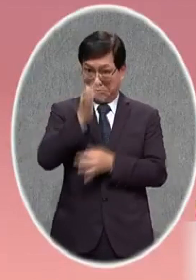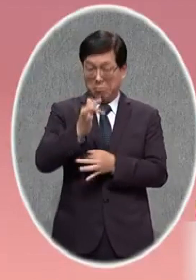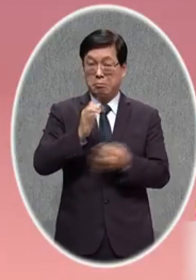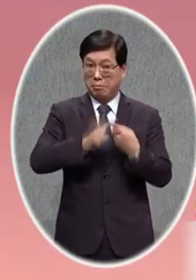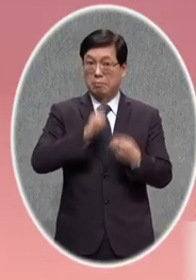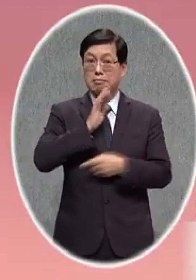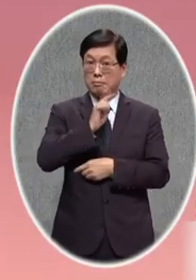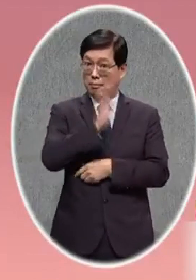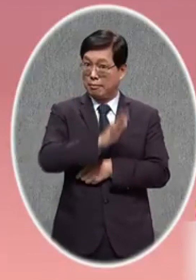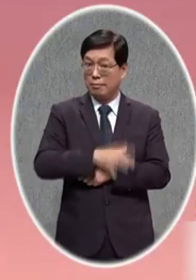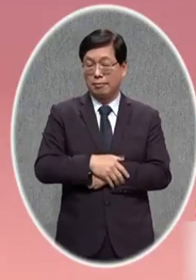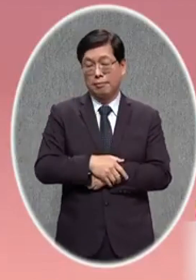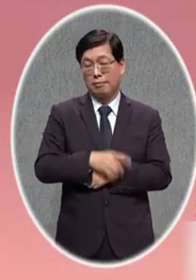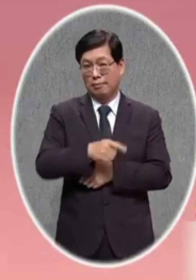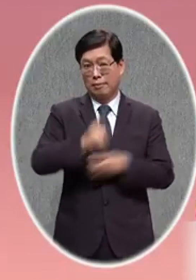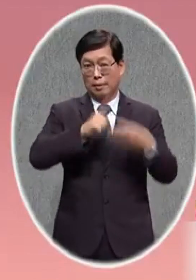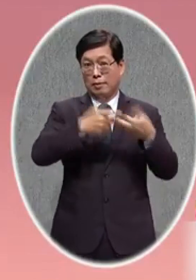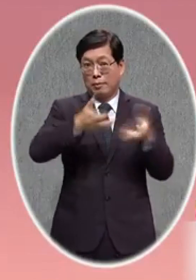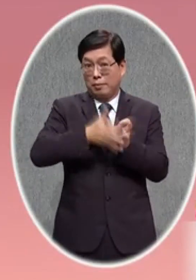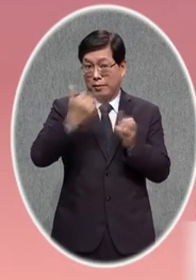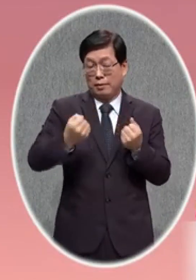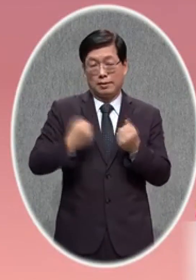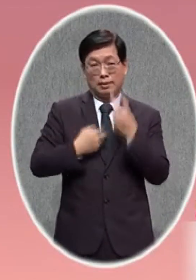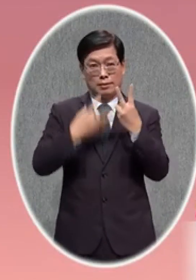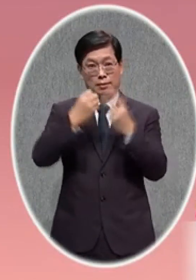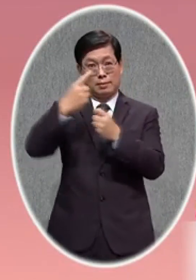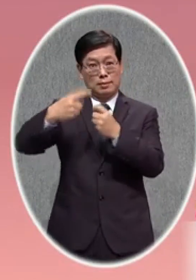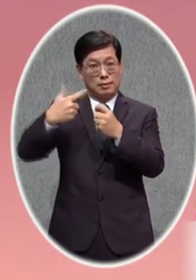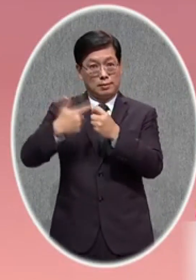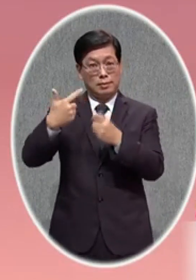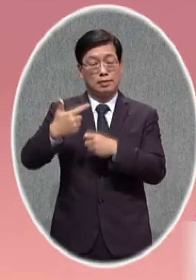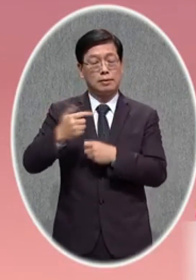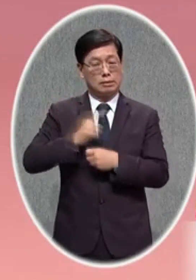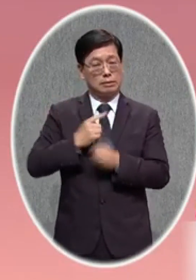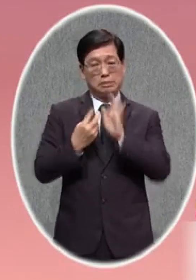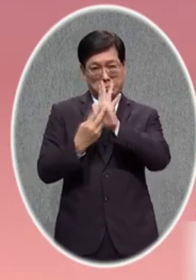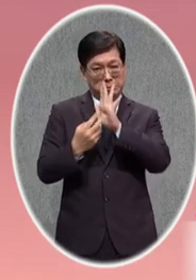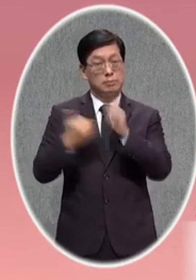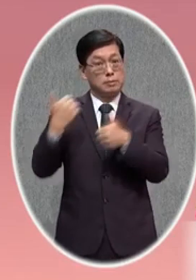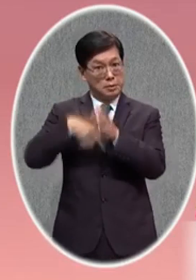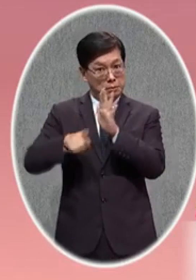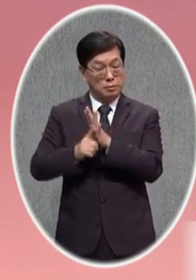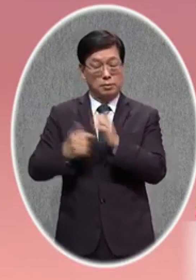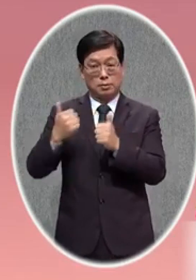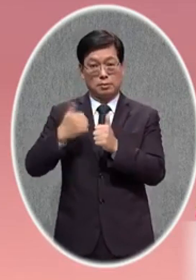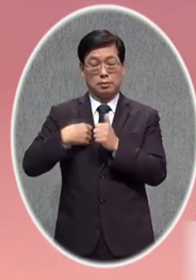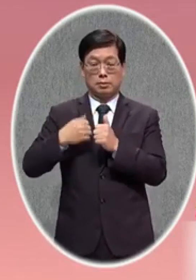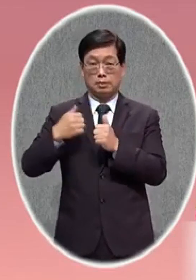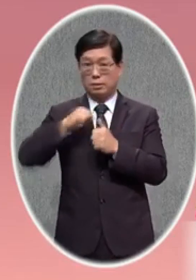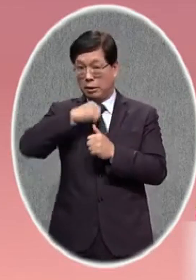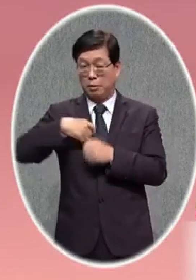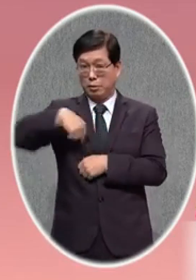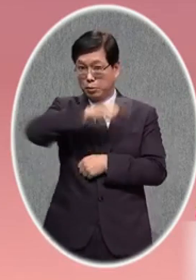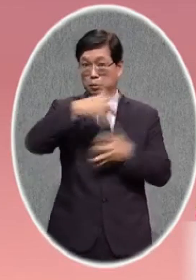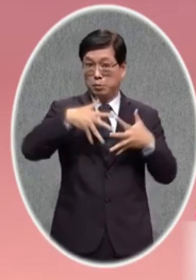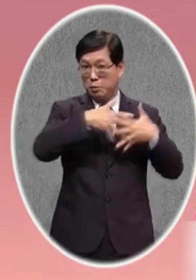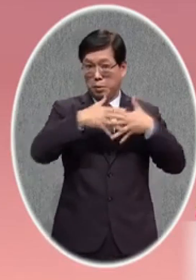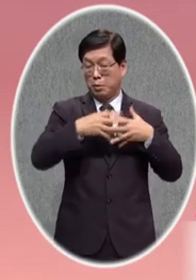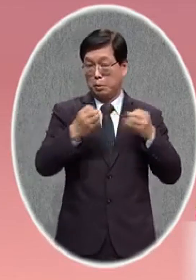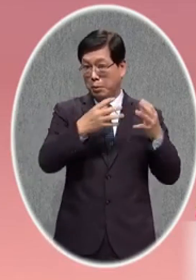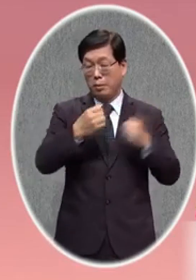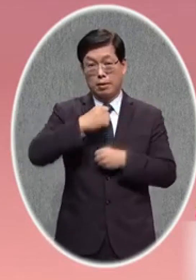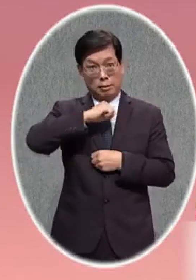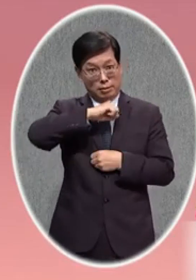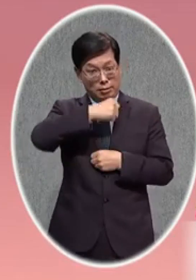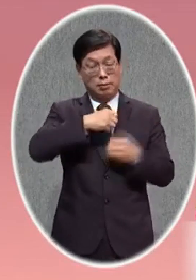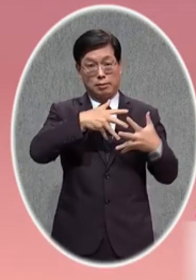您？王美花部长在2016年的时候曾经代表台湾去美国谈判台美